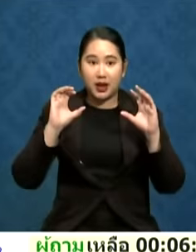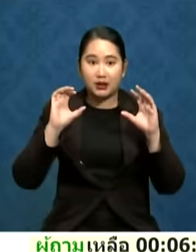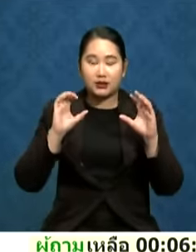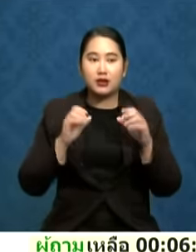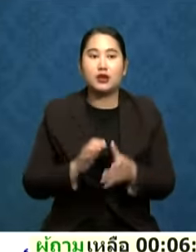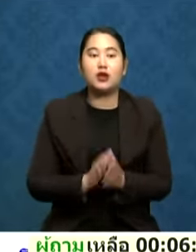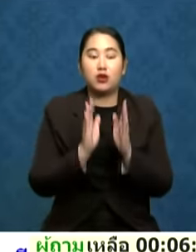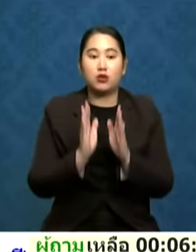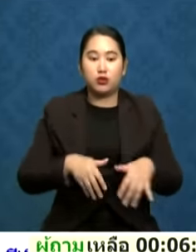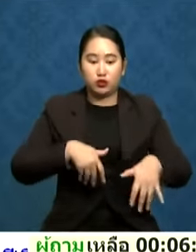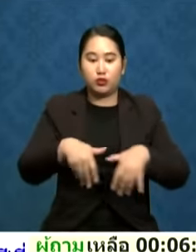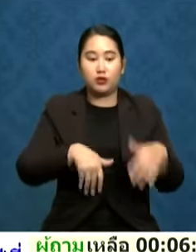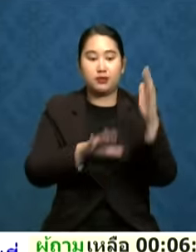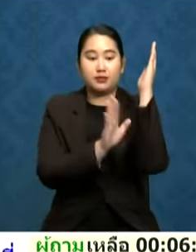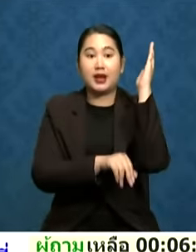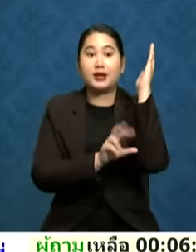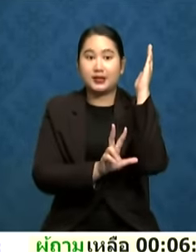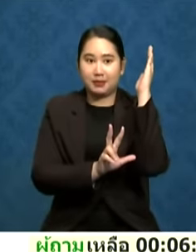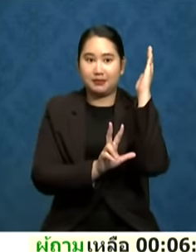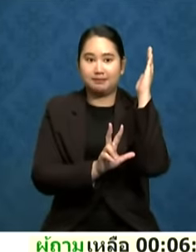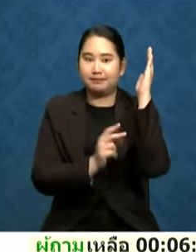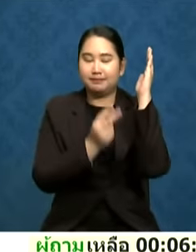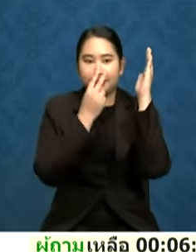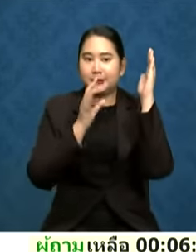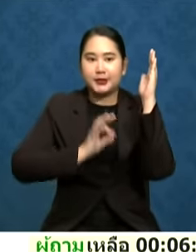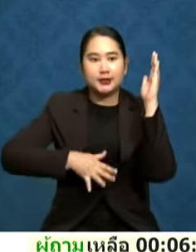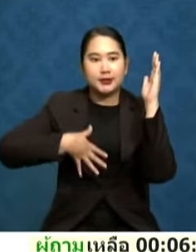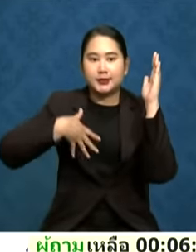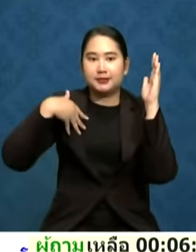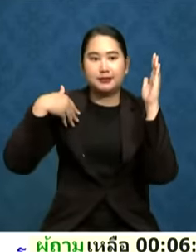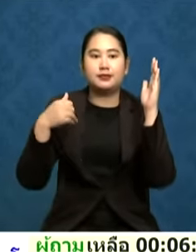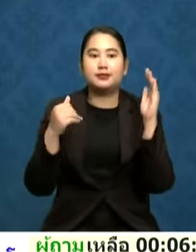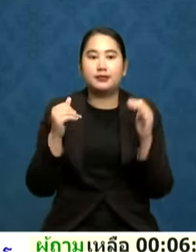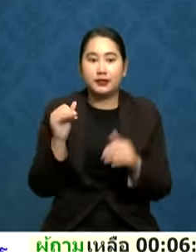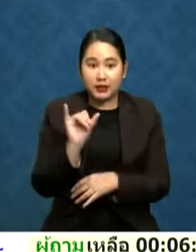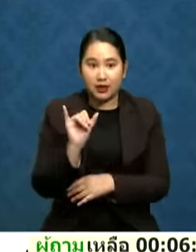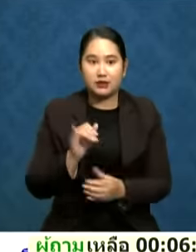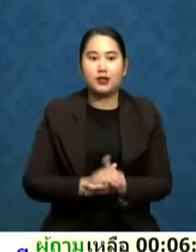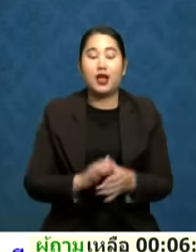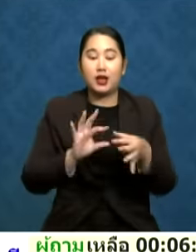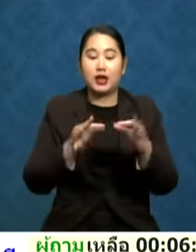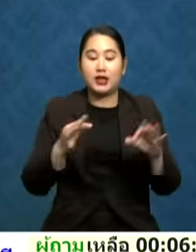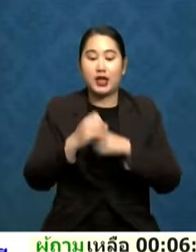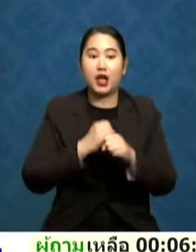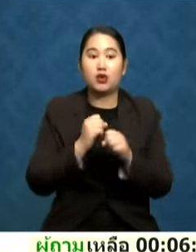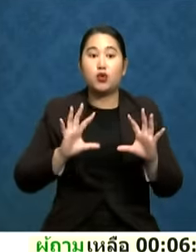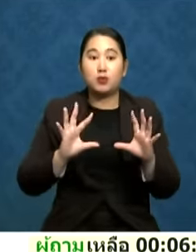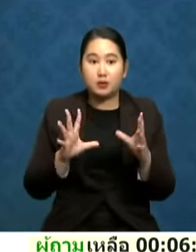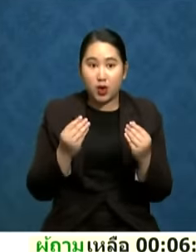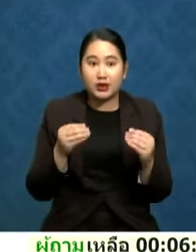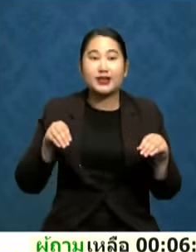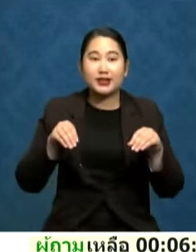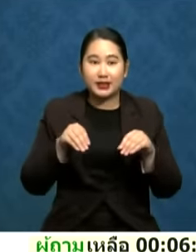ไ้ วงใจขพนประชาชนในามจังหวัดก็ไมไดรบความการฝืนคืนขดีก็กำลงจะขาทอายุความดังนั้ครับ